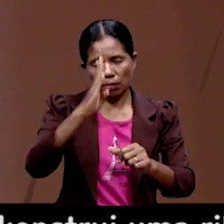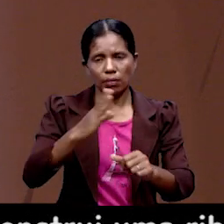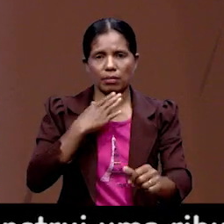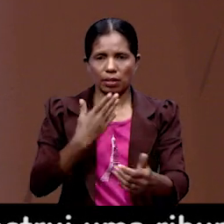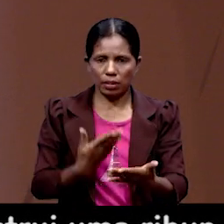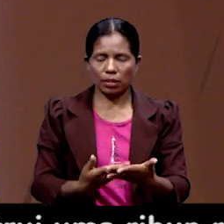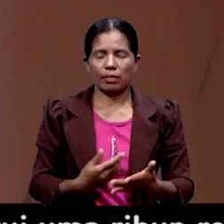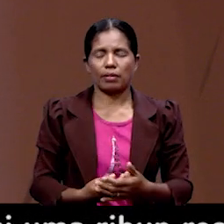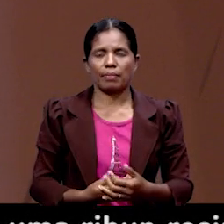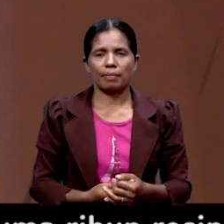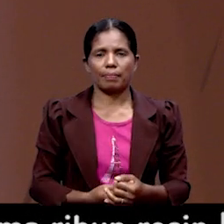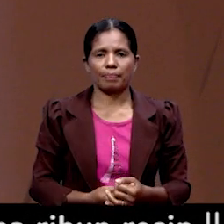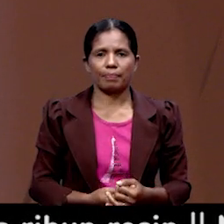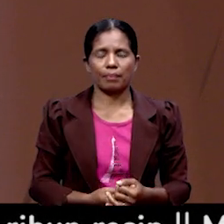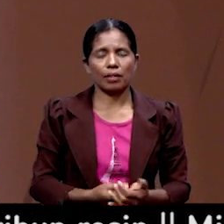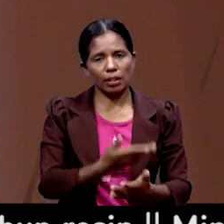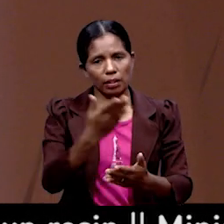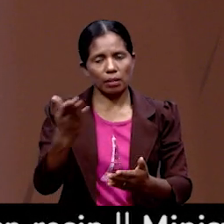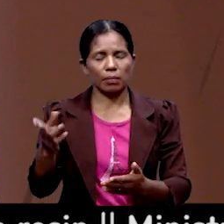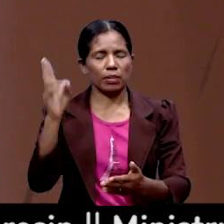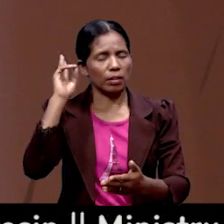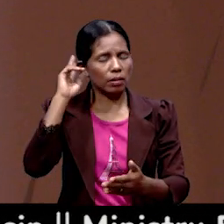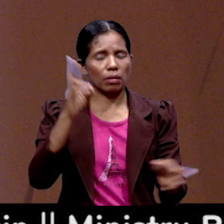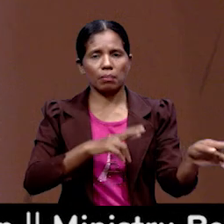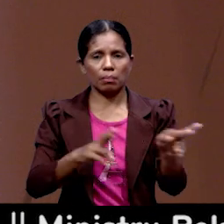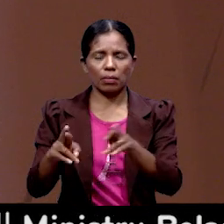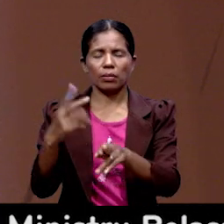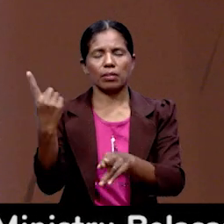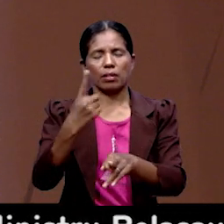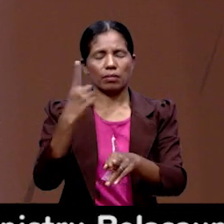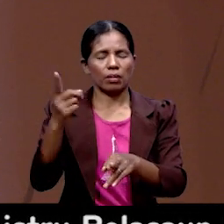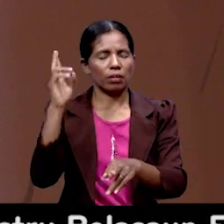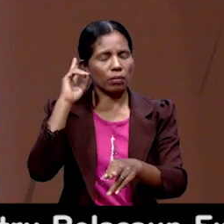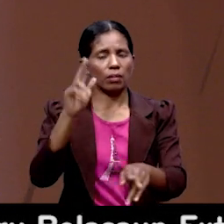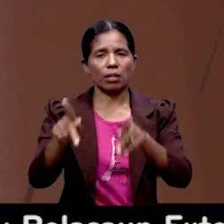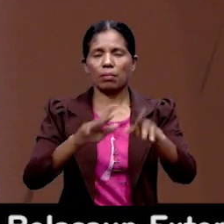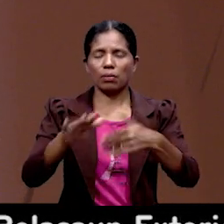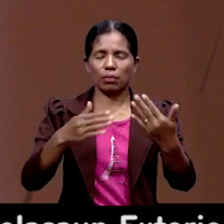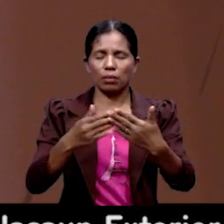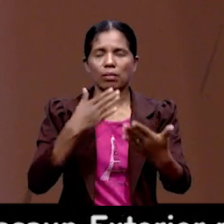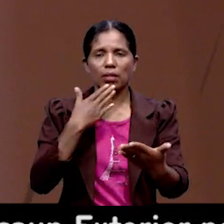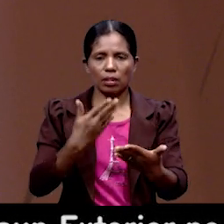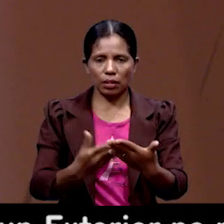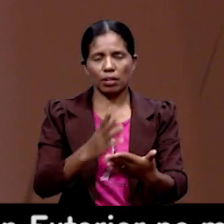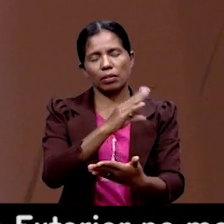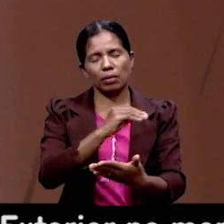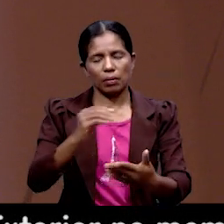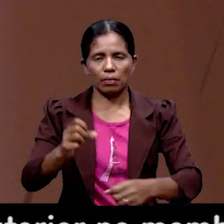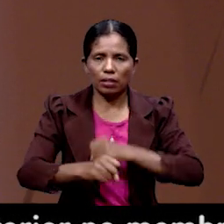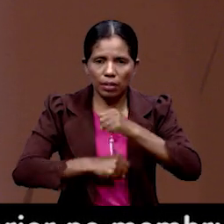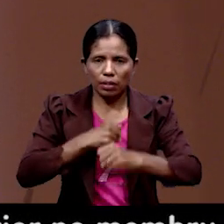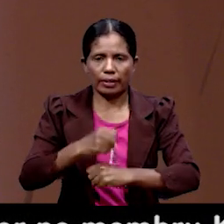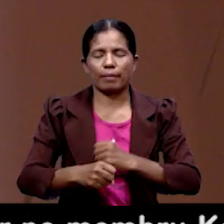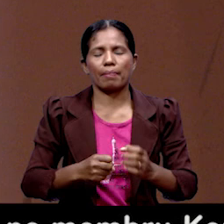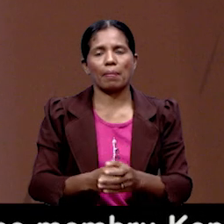grandeza. Ba itabot nia tilu nabi pronto na fatin atorona sarani hototu nia diak, nune mos nia terus.